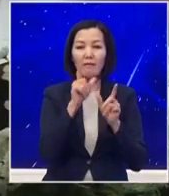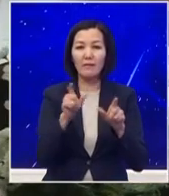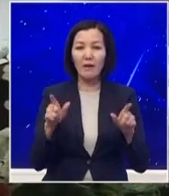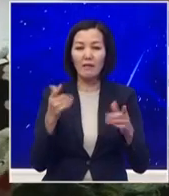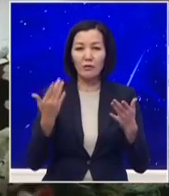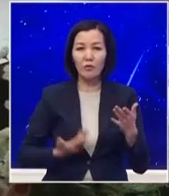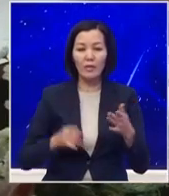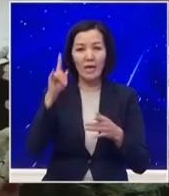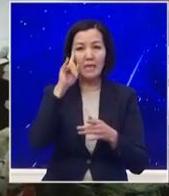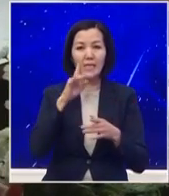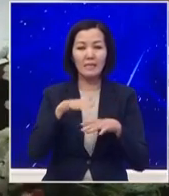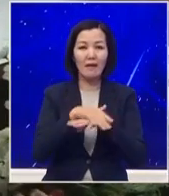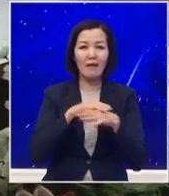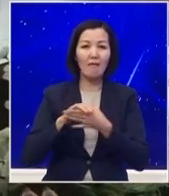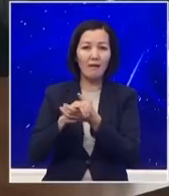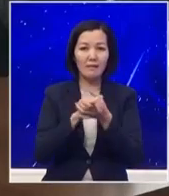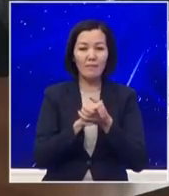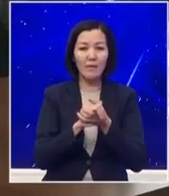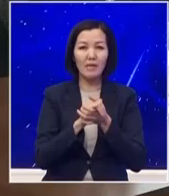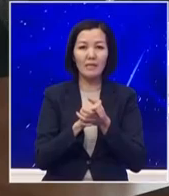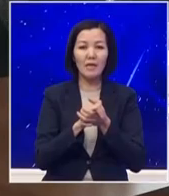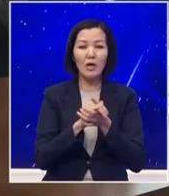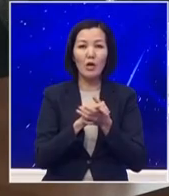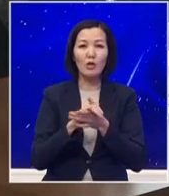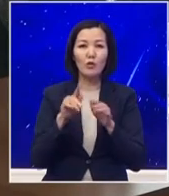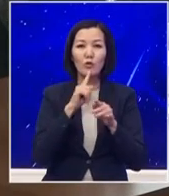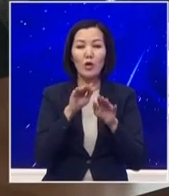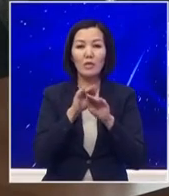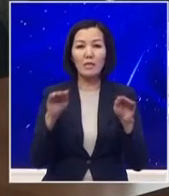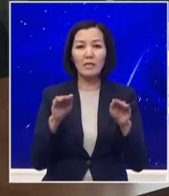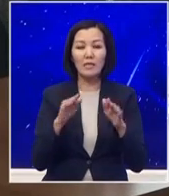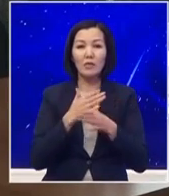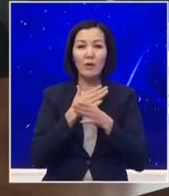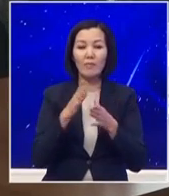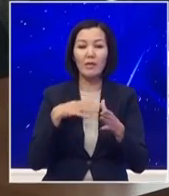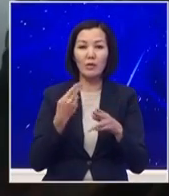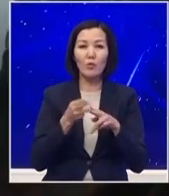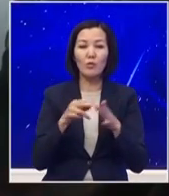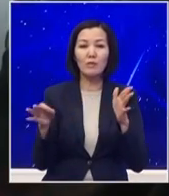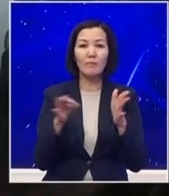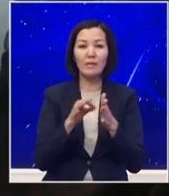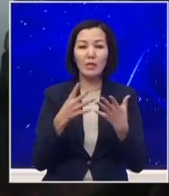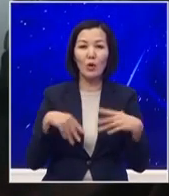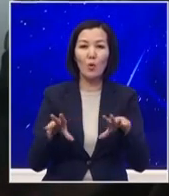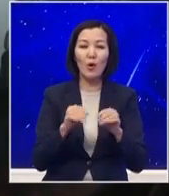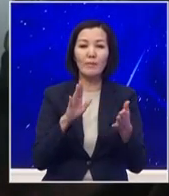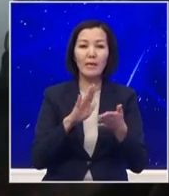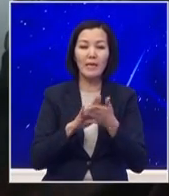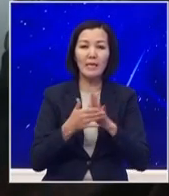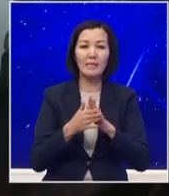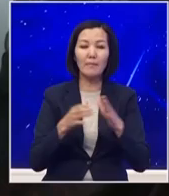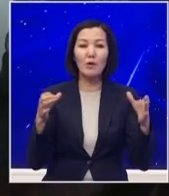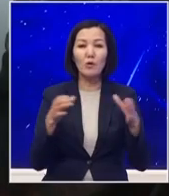Ал Қазақстан халқы ассамблеясы тұрақтылықты сақтауға ықпал етеді. Осы мақсатта облыстағы қоғамдық келісім орталығының